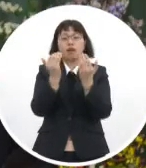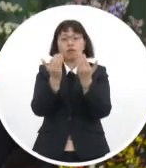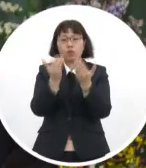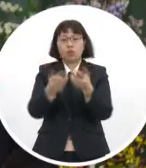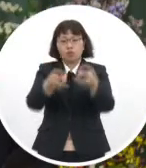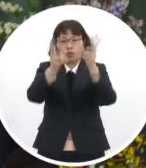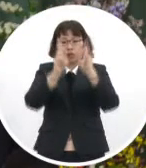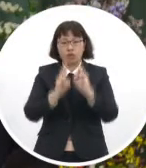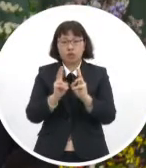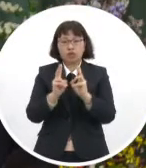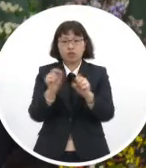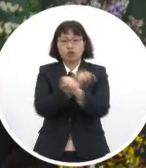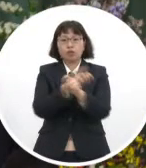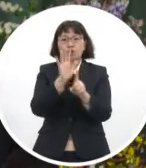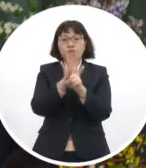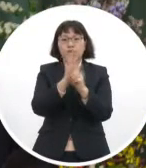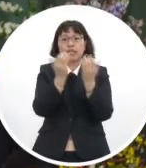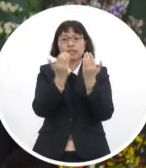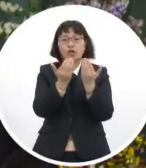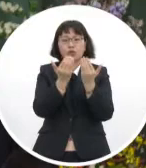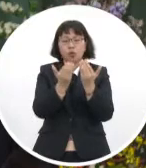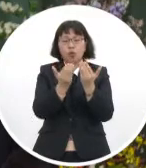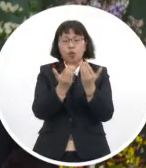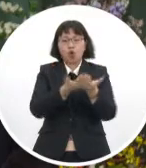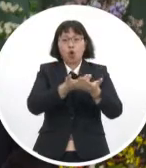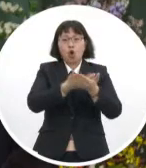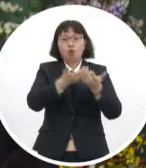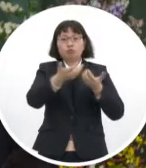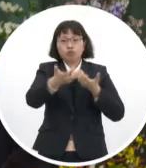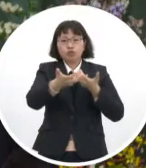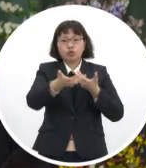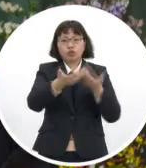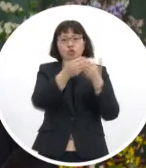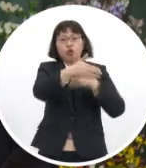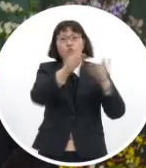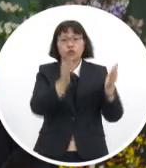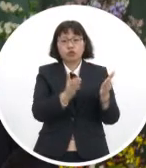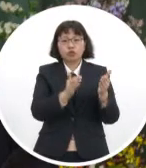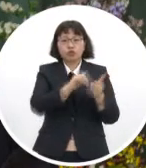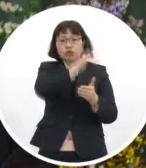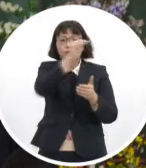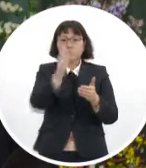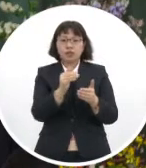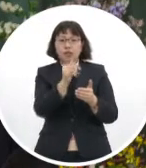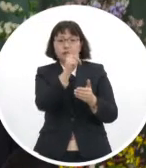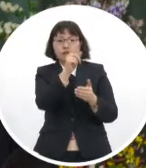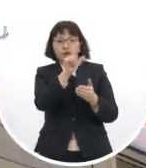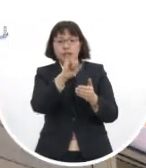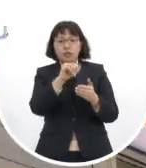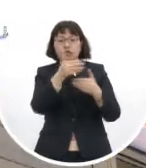豊橋特別支援学校の分教室三例教室を開校しました。